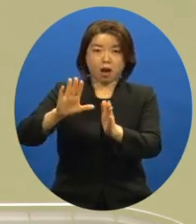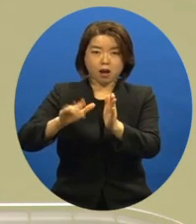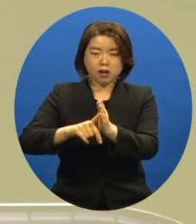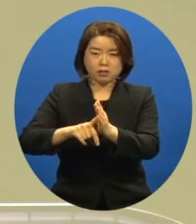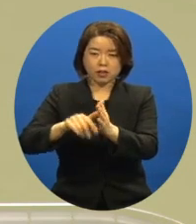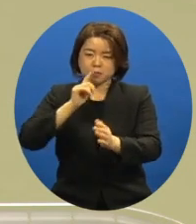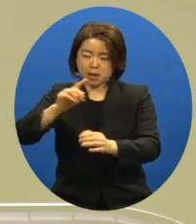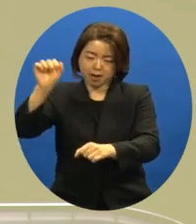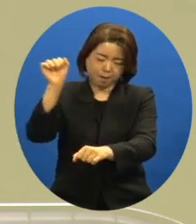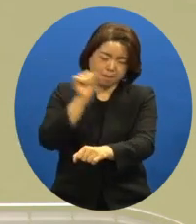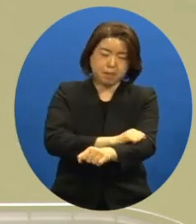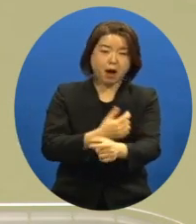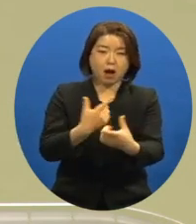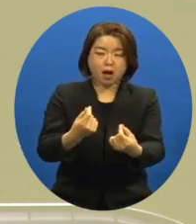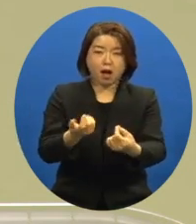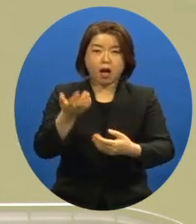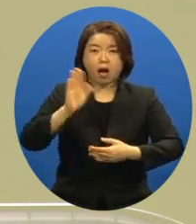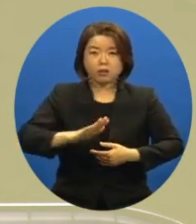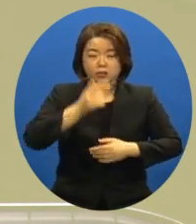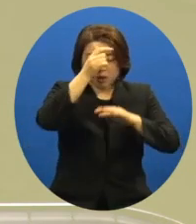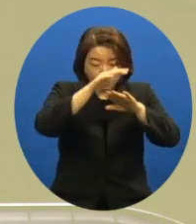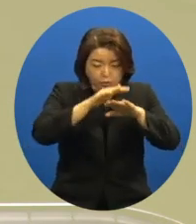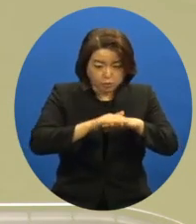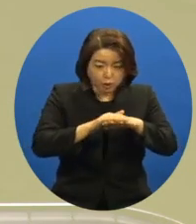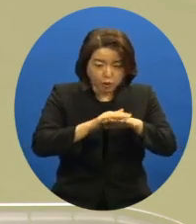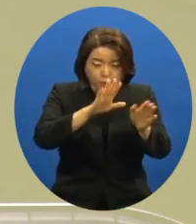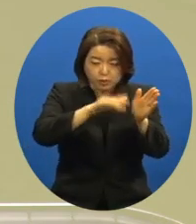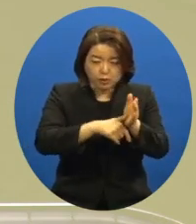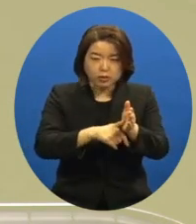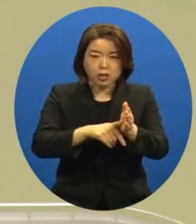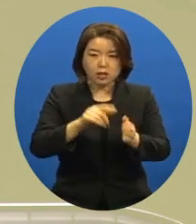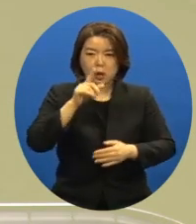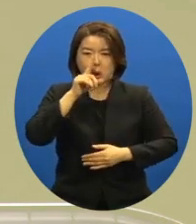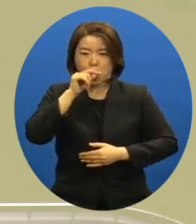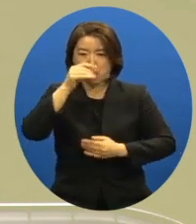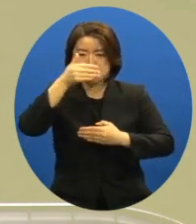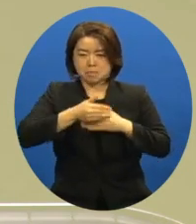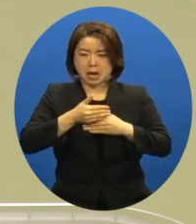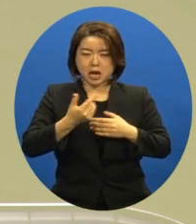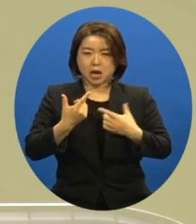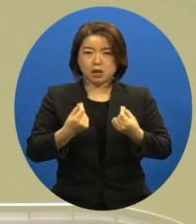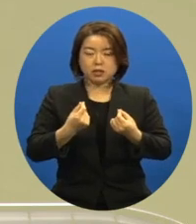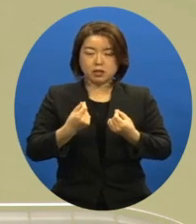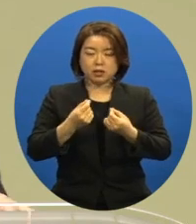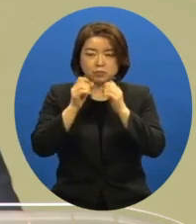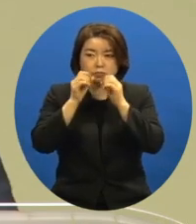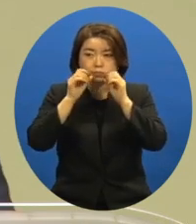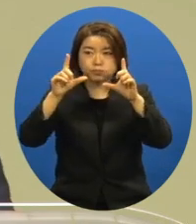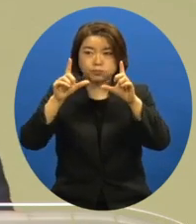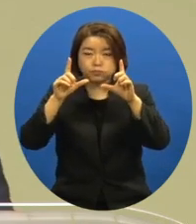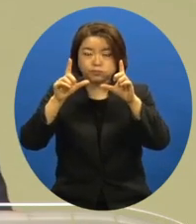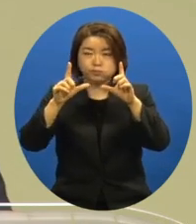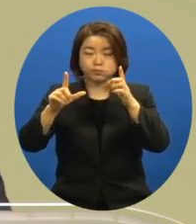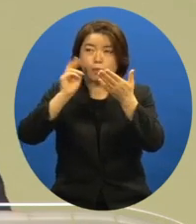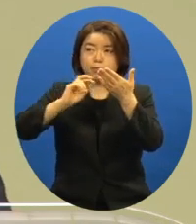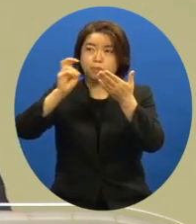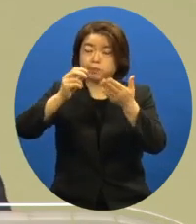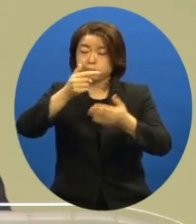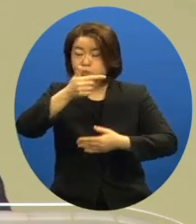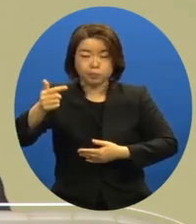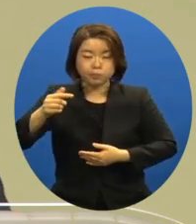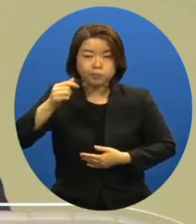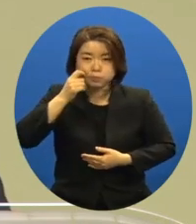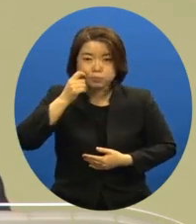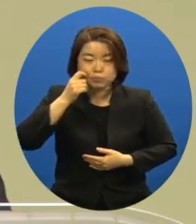잘하는데 예배드릴 때는 입에 철문이 닫힌 것처럼 그렇게 입을 열어서 찬송을 한번 크게 부르지 않는